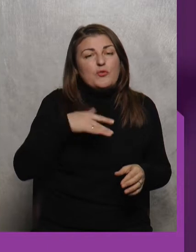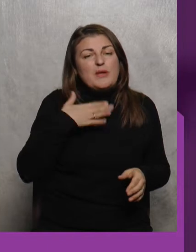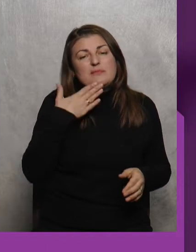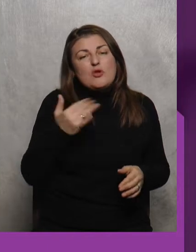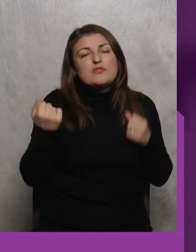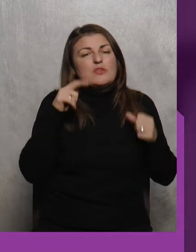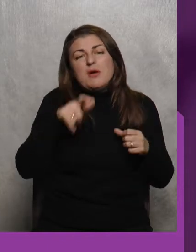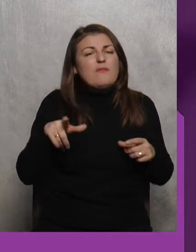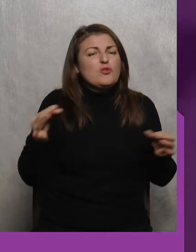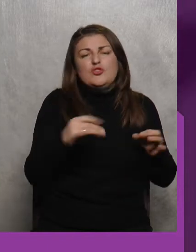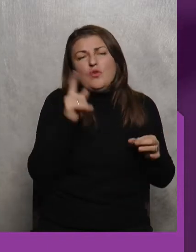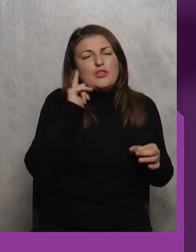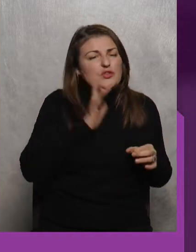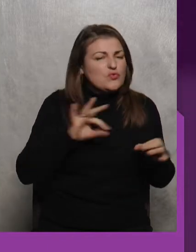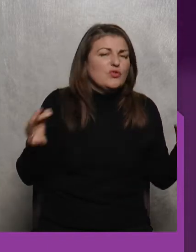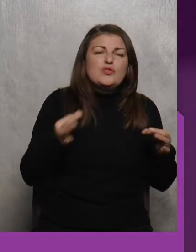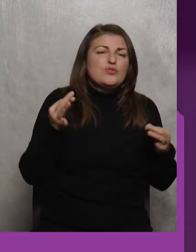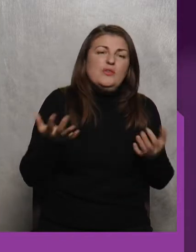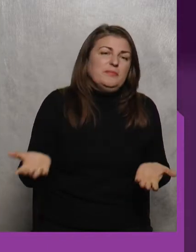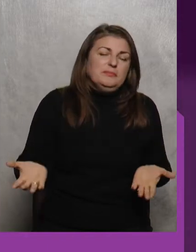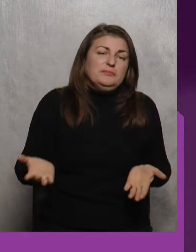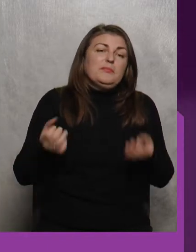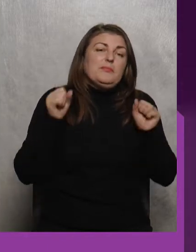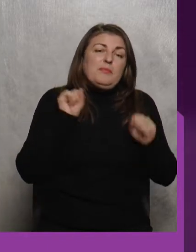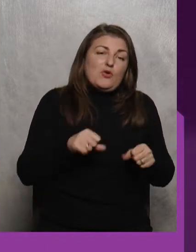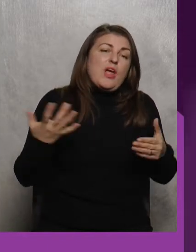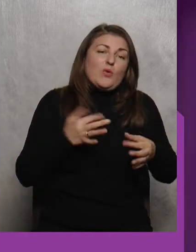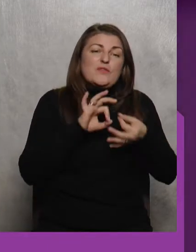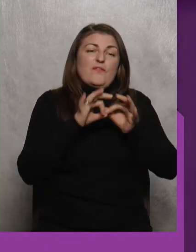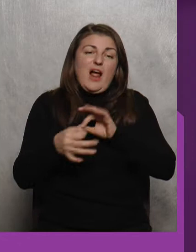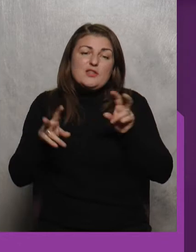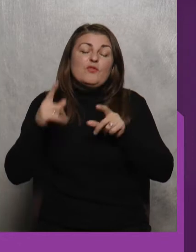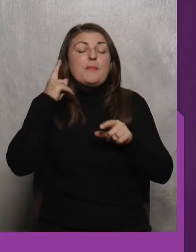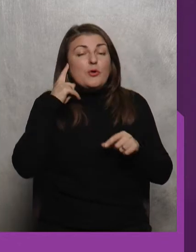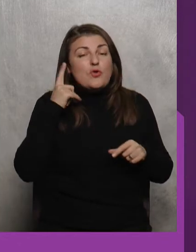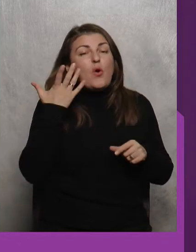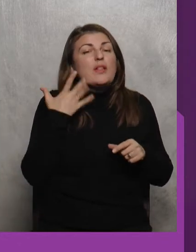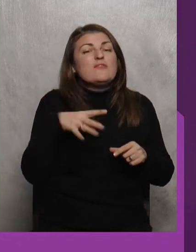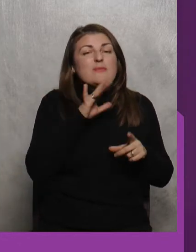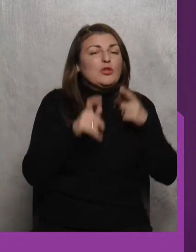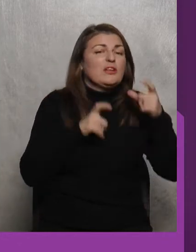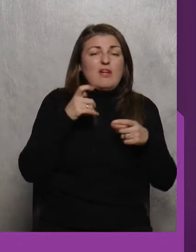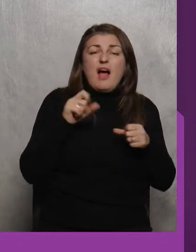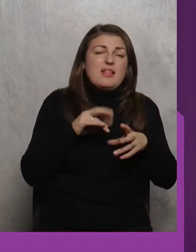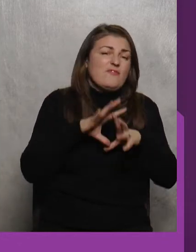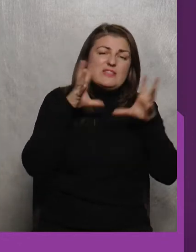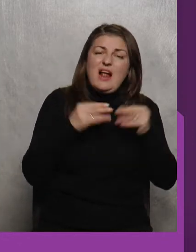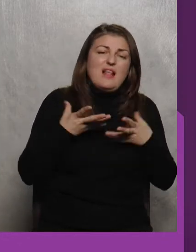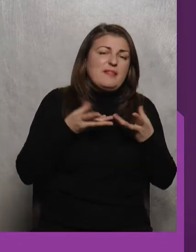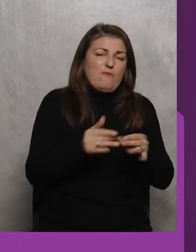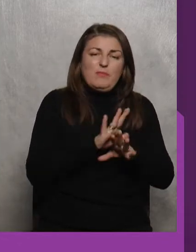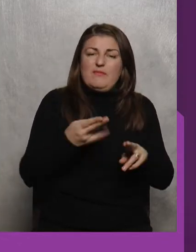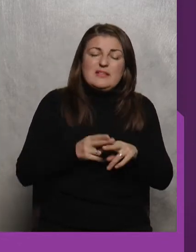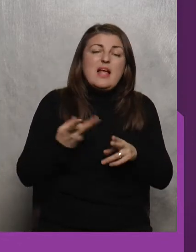своїх спортсменів, нічого вони не чують, нічого. Ну, може, якусь фразу вони почують, коли всі будуть кричати, але взагалі не впливає